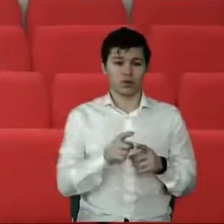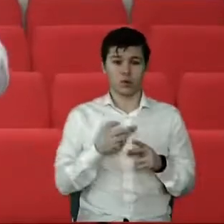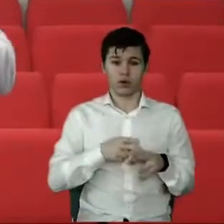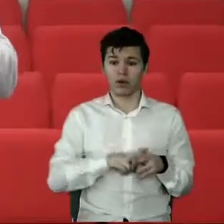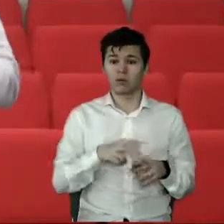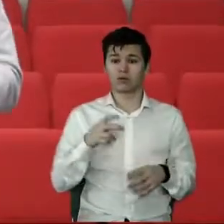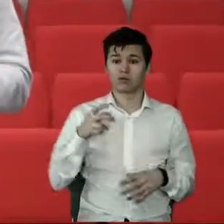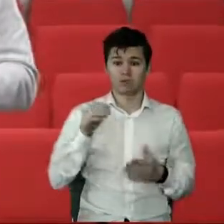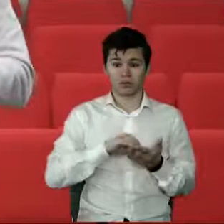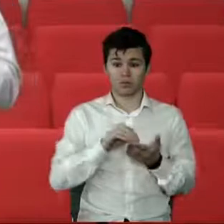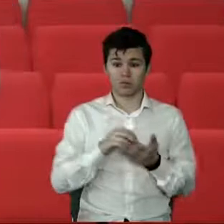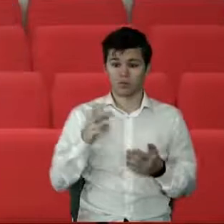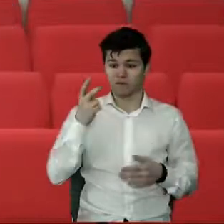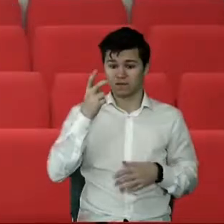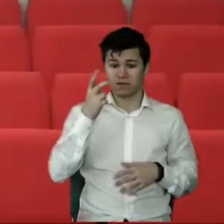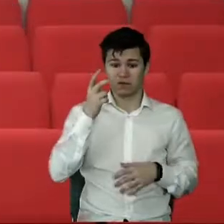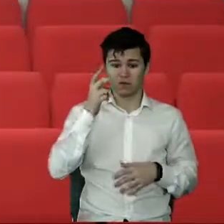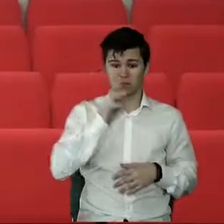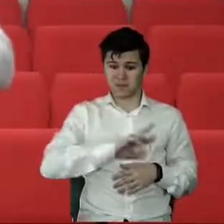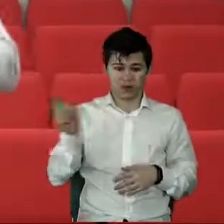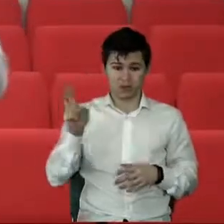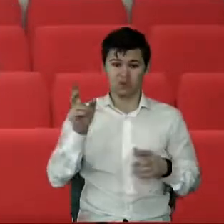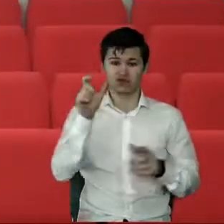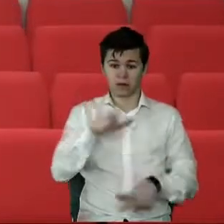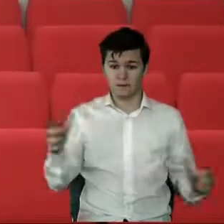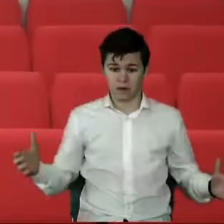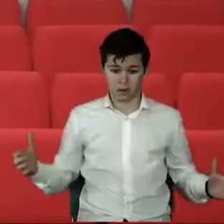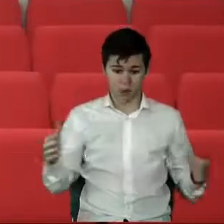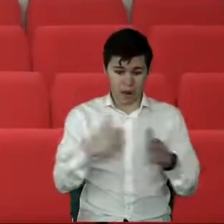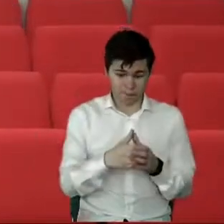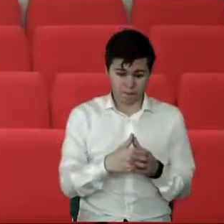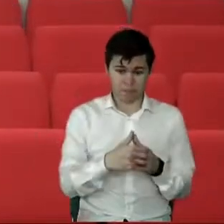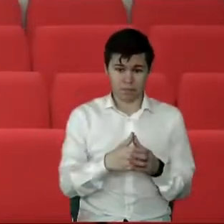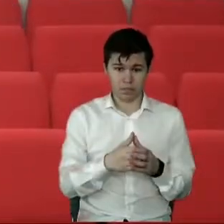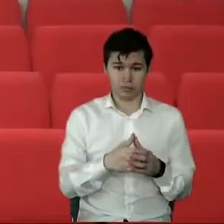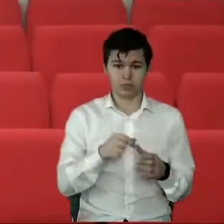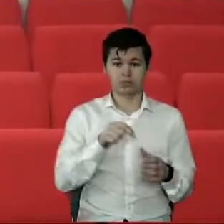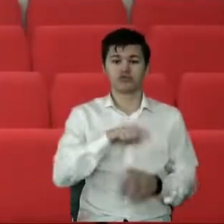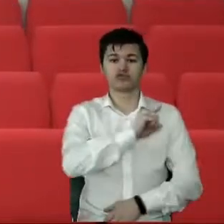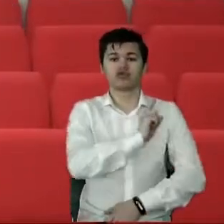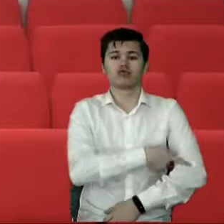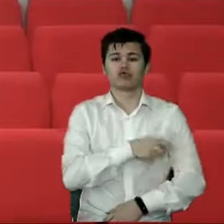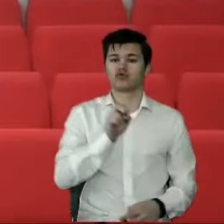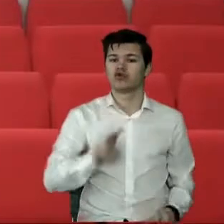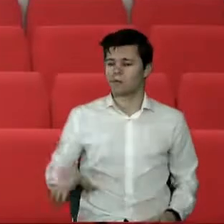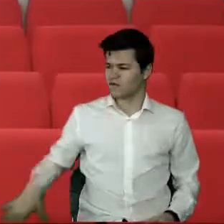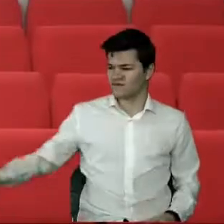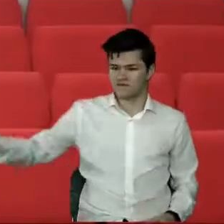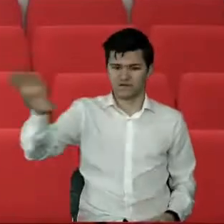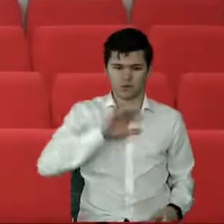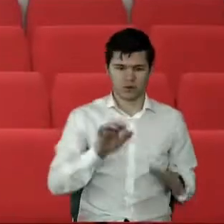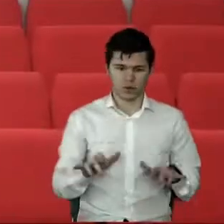стали мощнее и сильнее, и вычислительнее, чем все эти топ-500 компьютеров, которые есть.